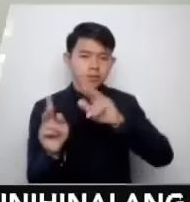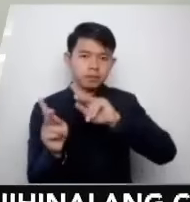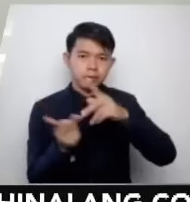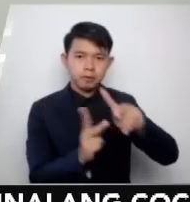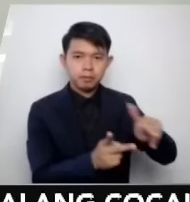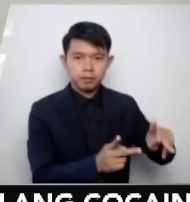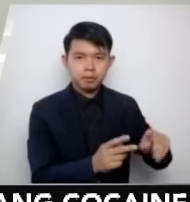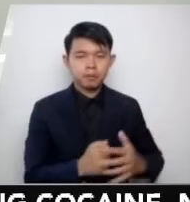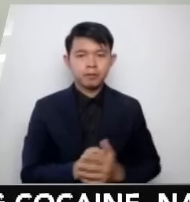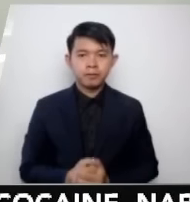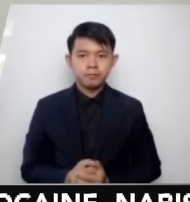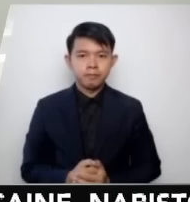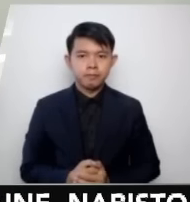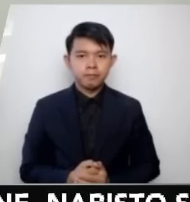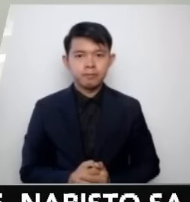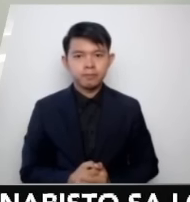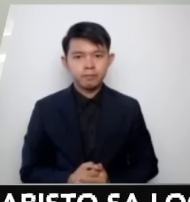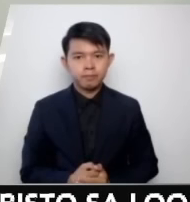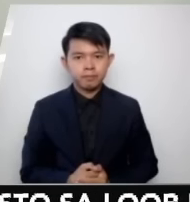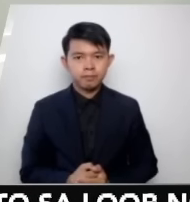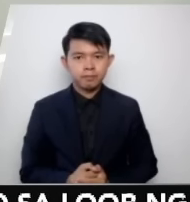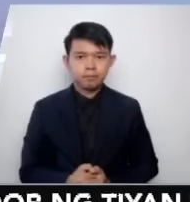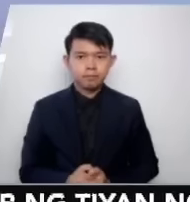nagbabalita para sa GMA Integrated News.